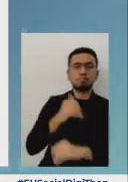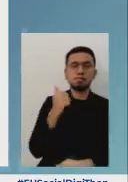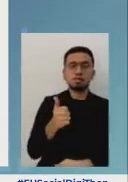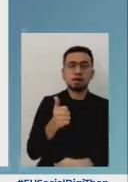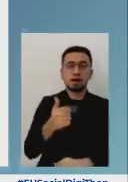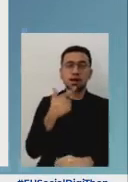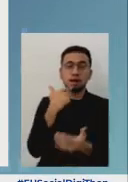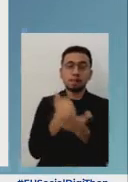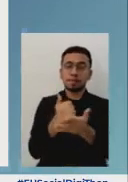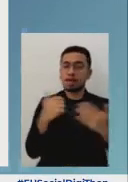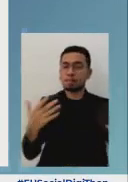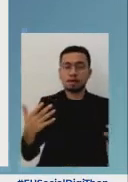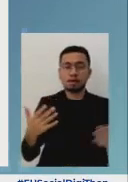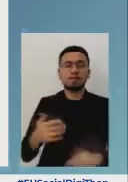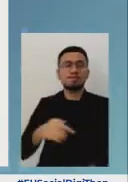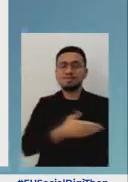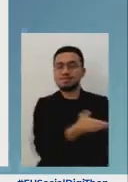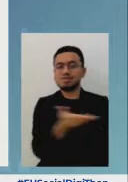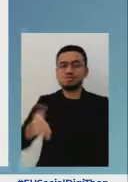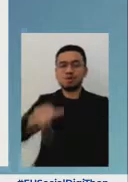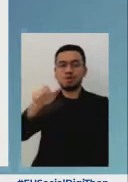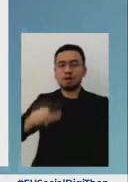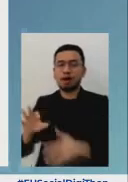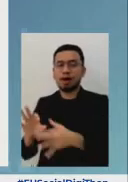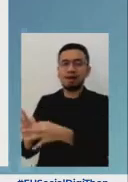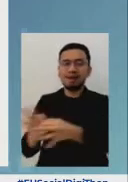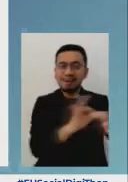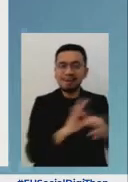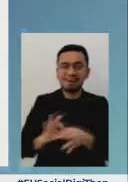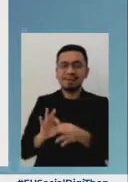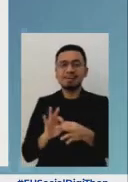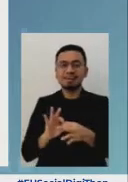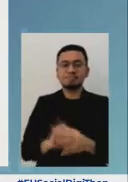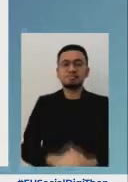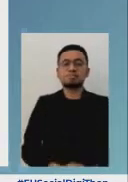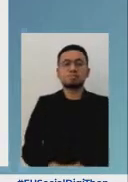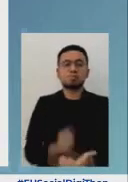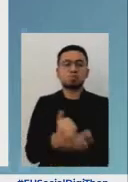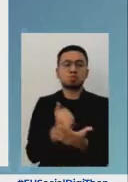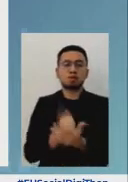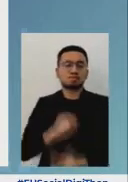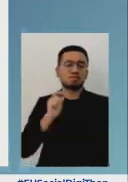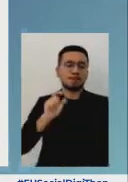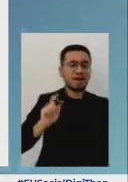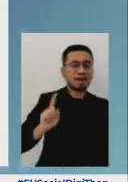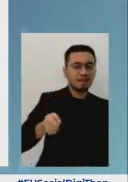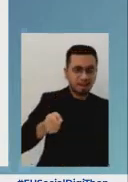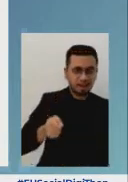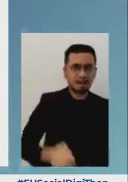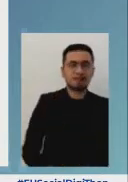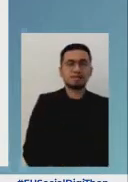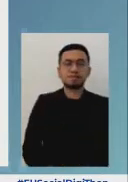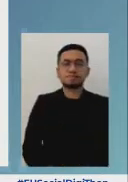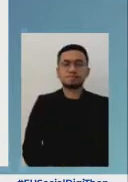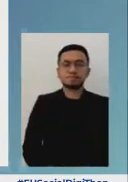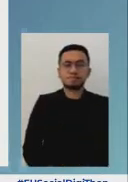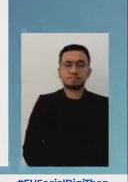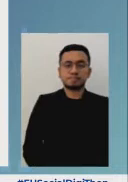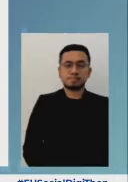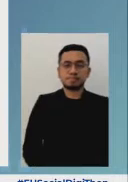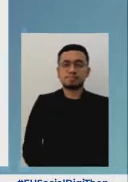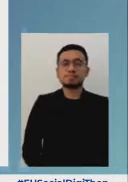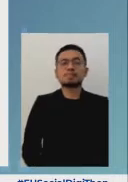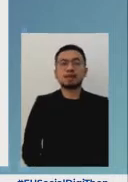kompak, ya. Nah, ini sebenarnya ada cara nih yang aku pengen kasih tahu sama adik-adik. Kalau ada orang